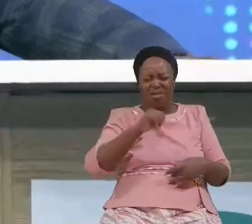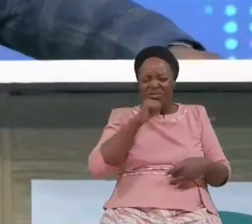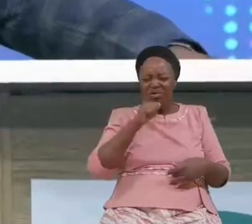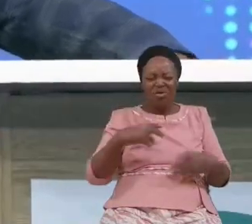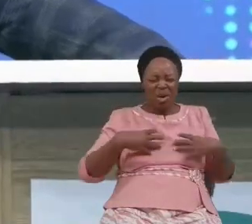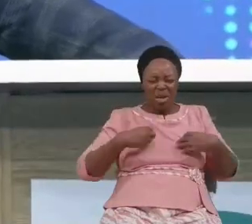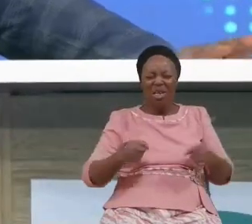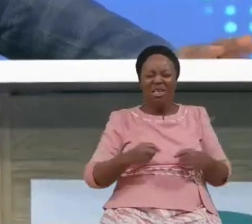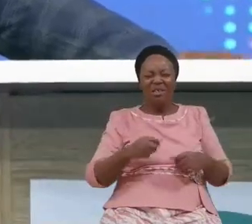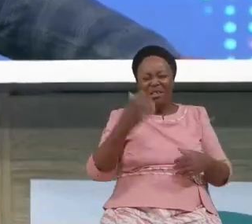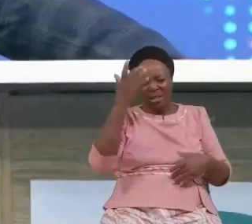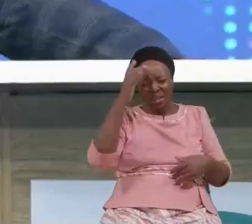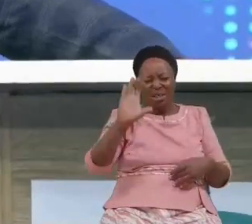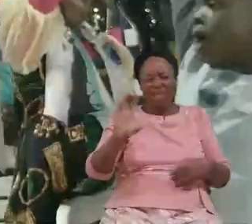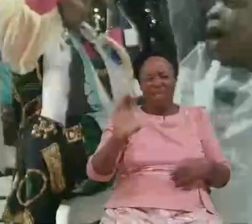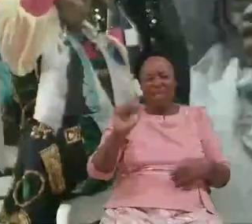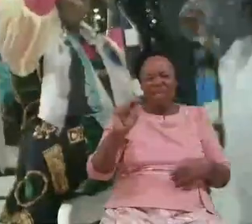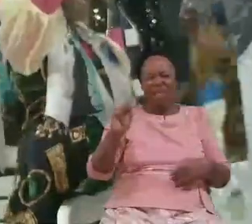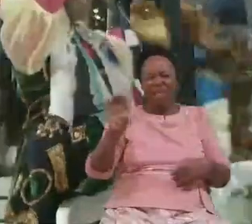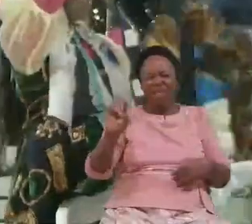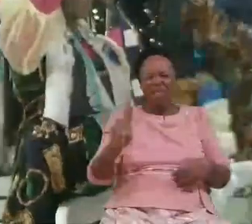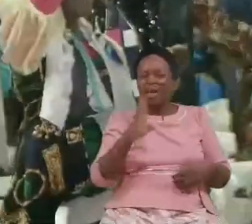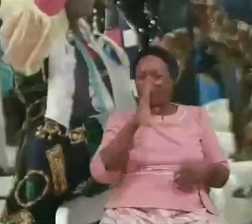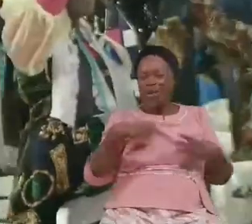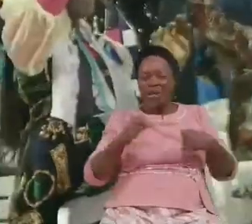guéri au nom de Jésus